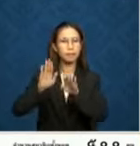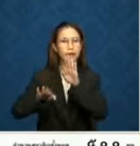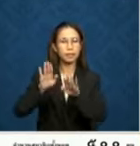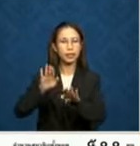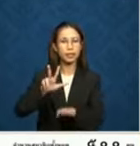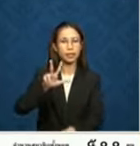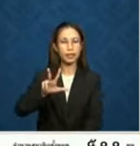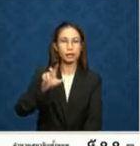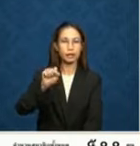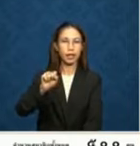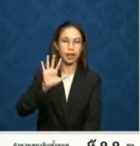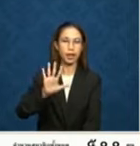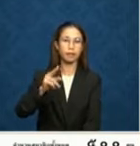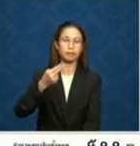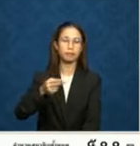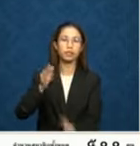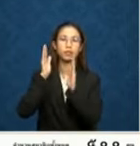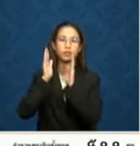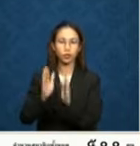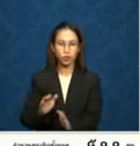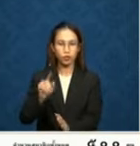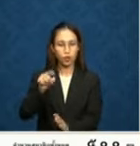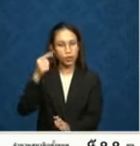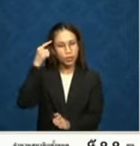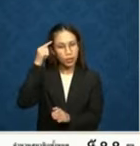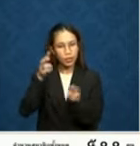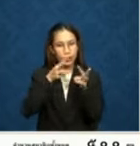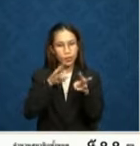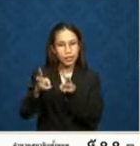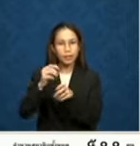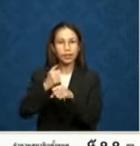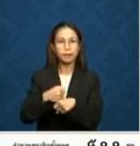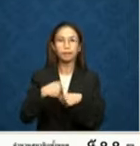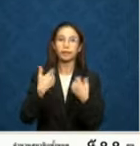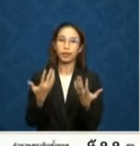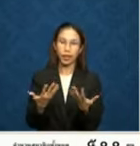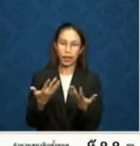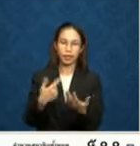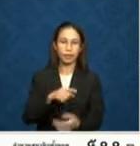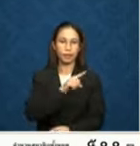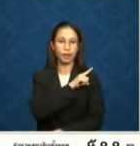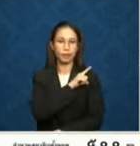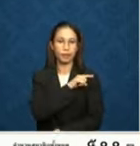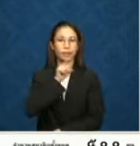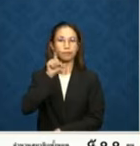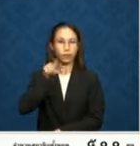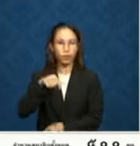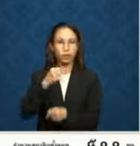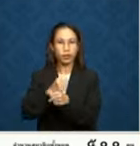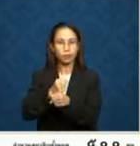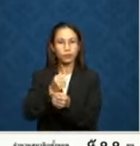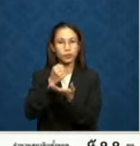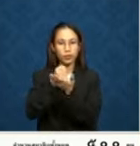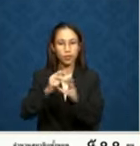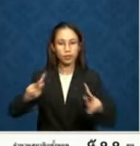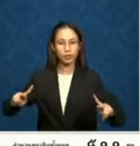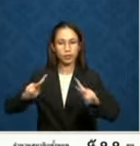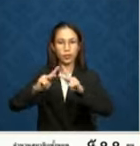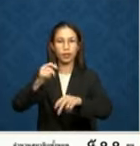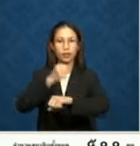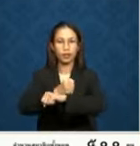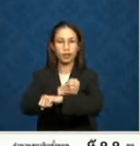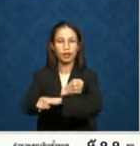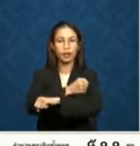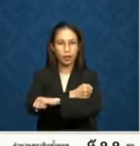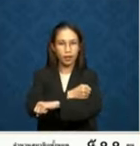3,50 คนเราจะต้องหาวิธีอย่างไร นี่เป็พาละและเป็หนาที่ของกระสวงแงงานเราก